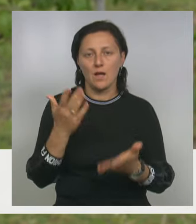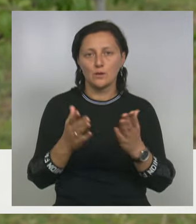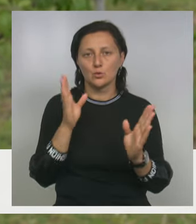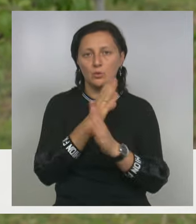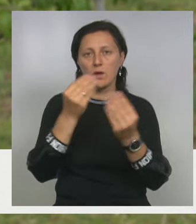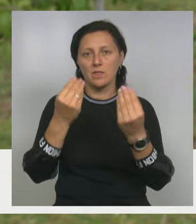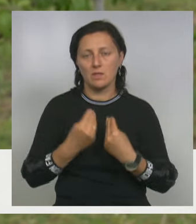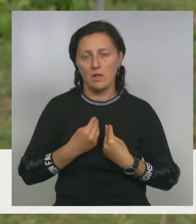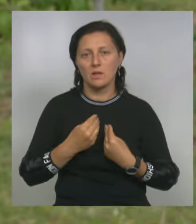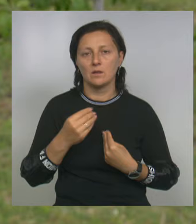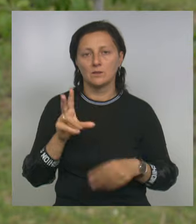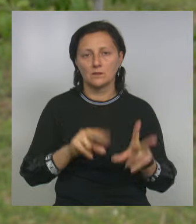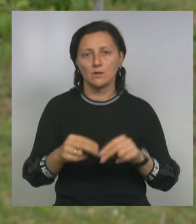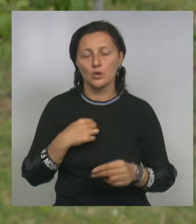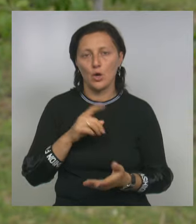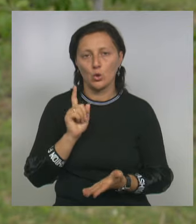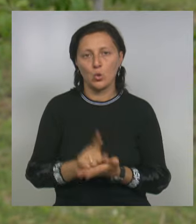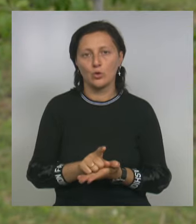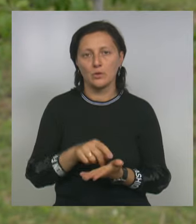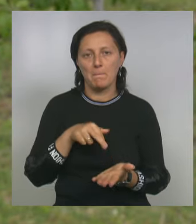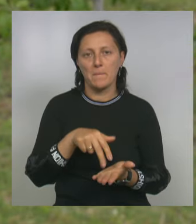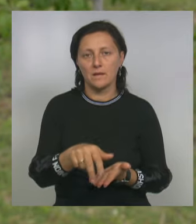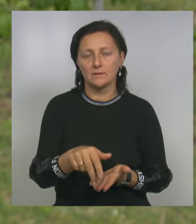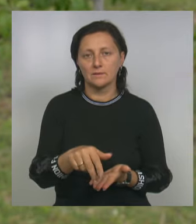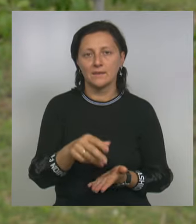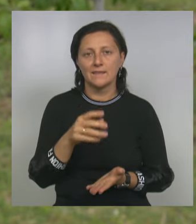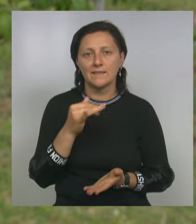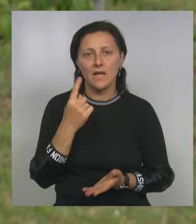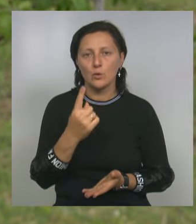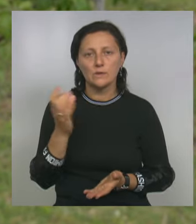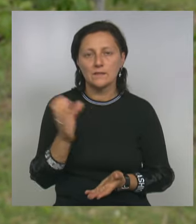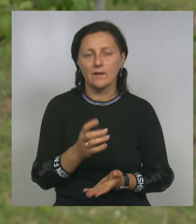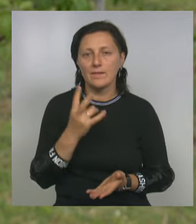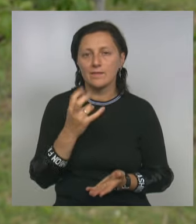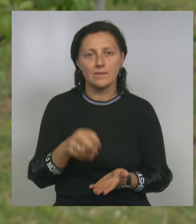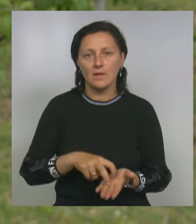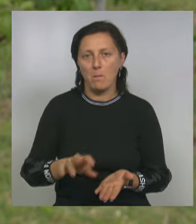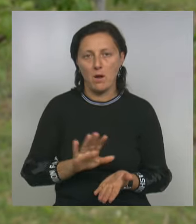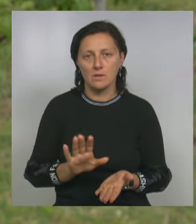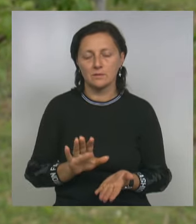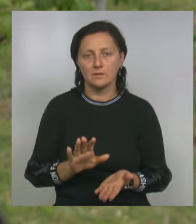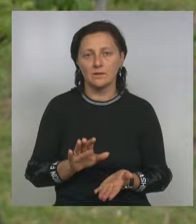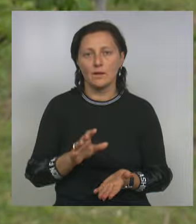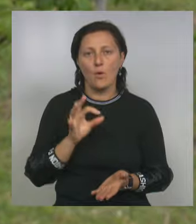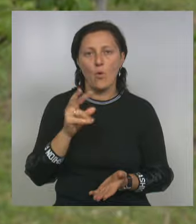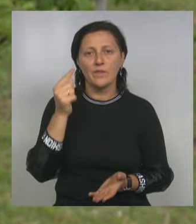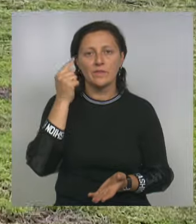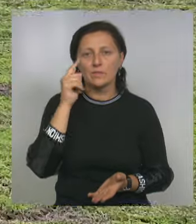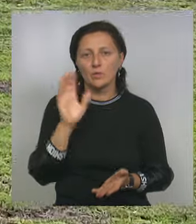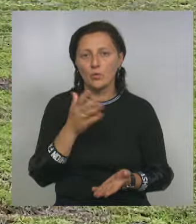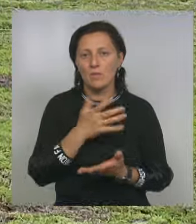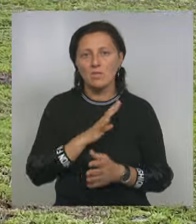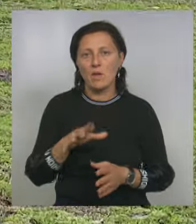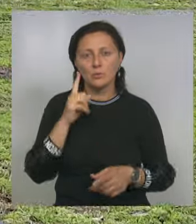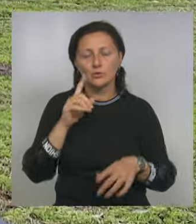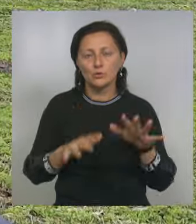предназначено, значит, я должен это пройти. Ни на секунду он не струсил, ни на секунду он не стал думать какие-то пути.